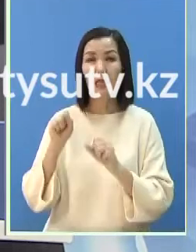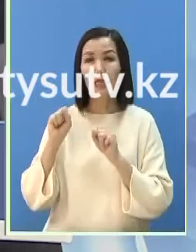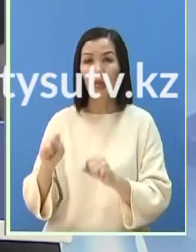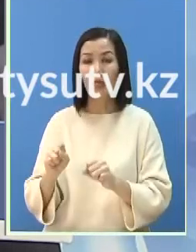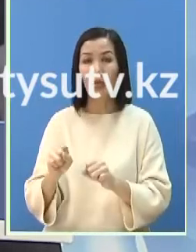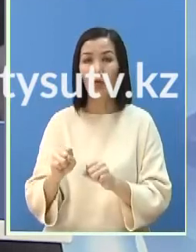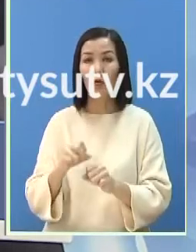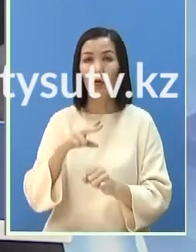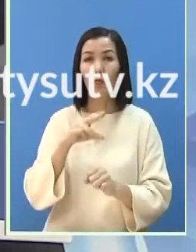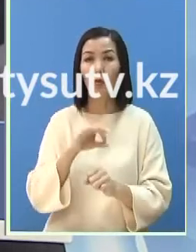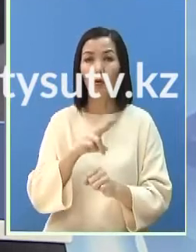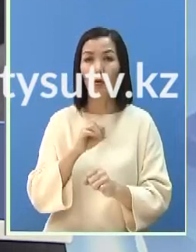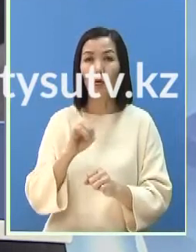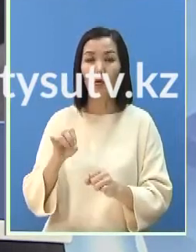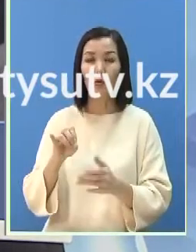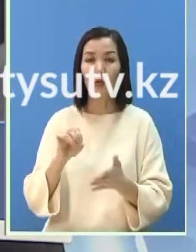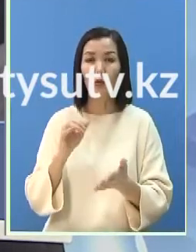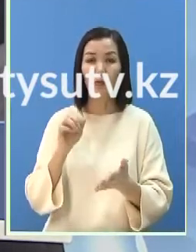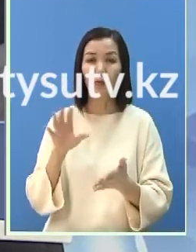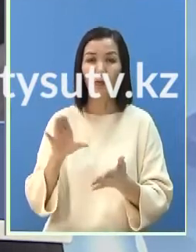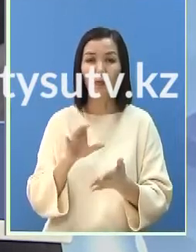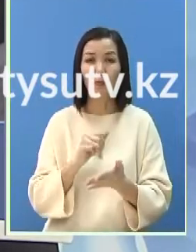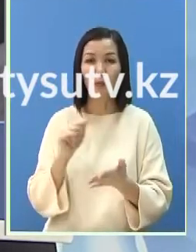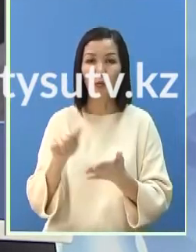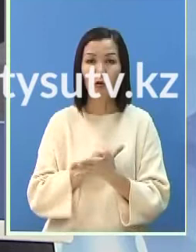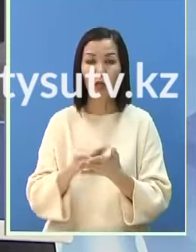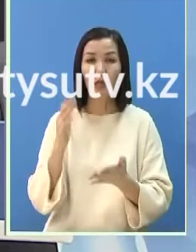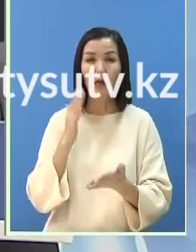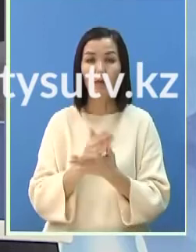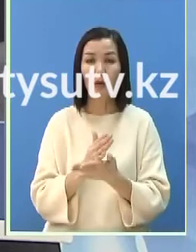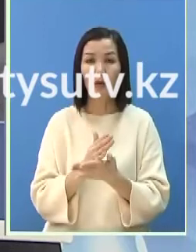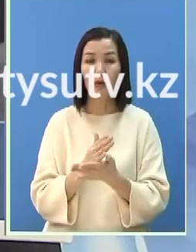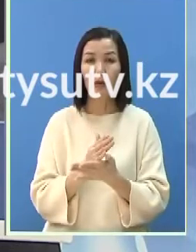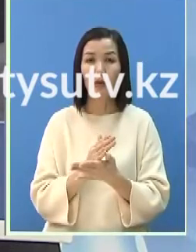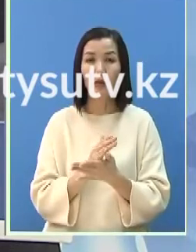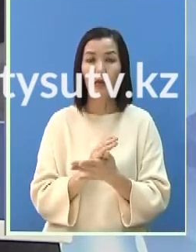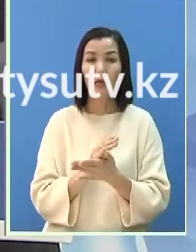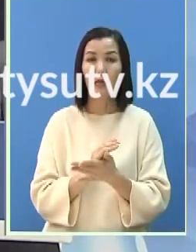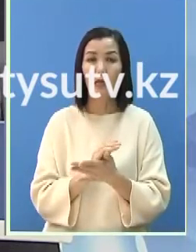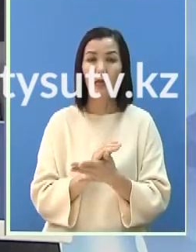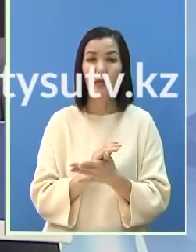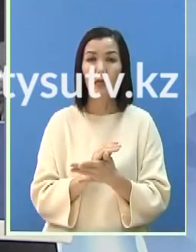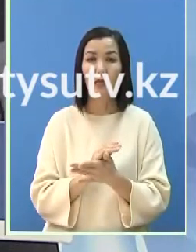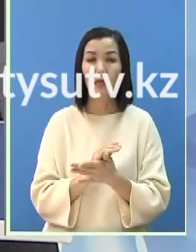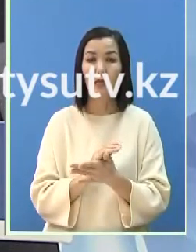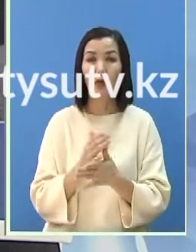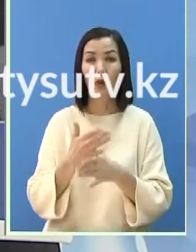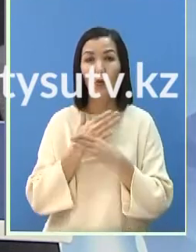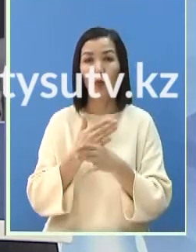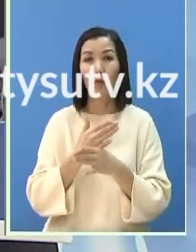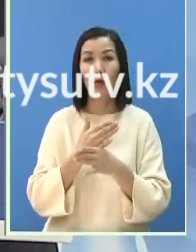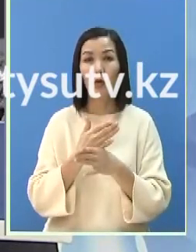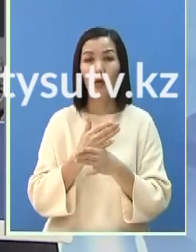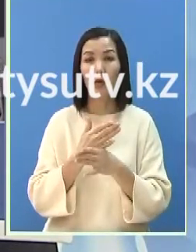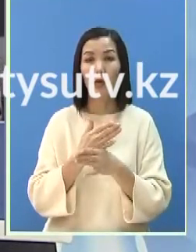Сақтандыру полистері бар. Сол себепті сақтандыру болғандықтан оларға жаңағы көмек көрсетілмейді.